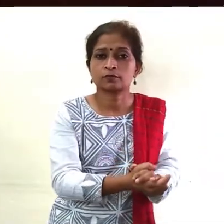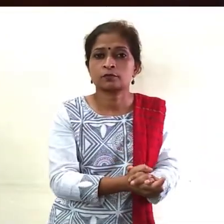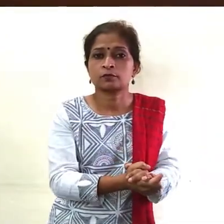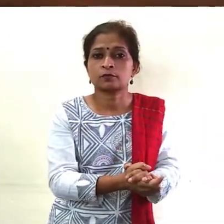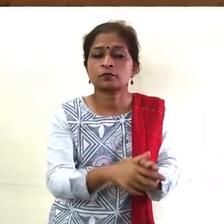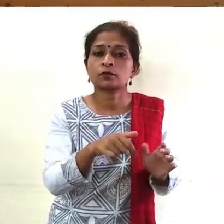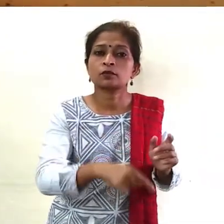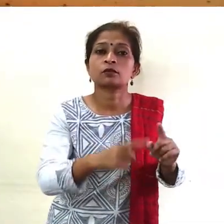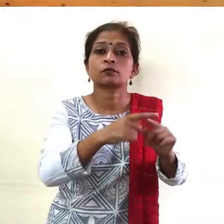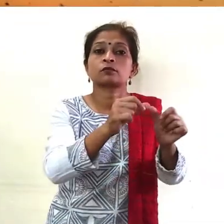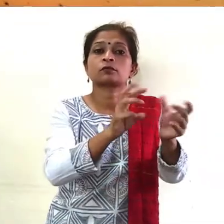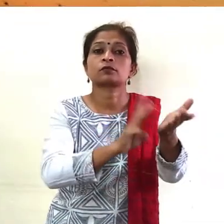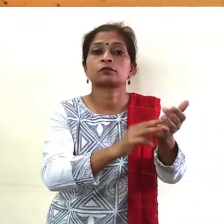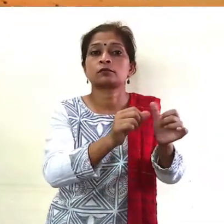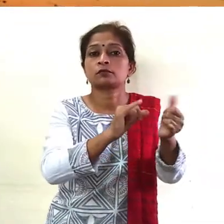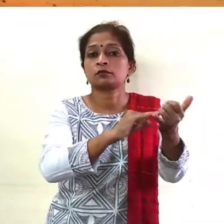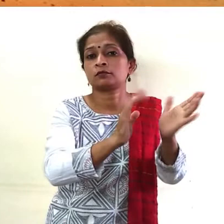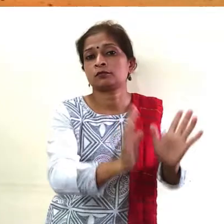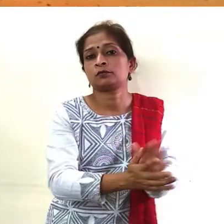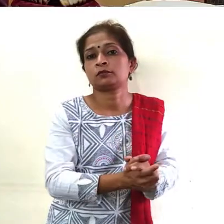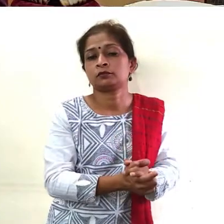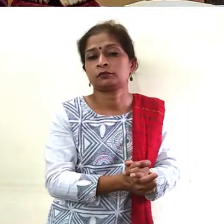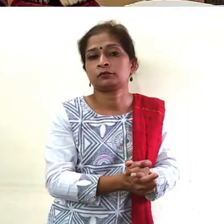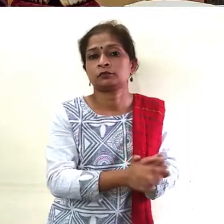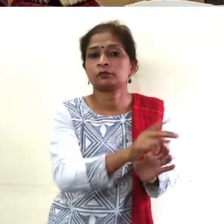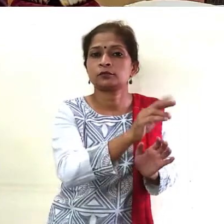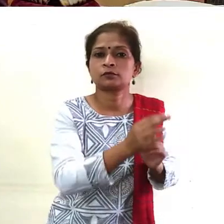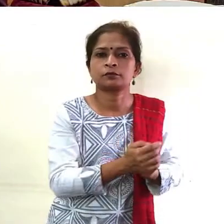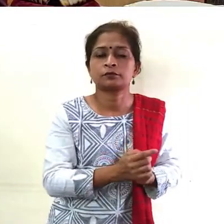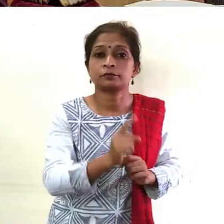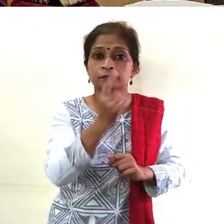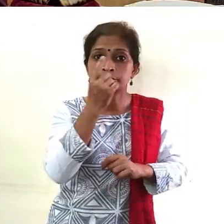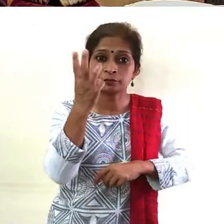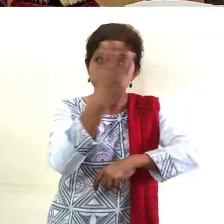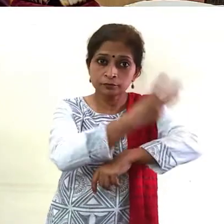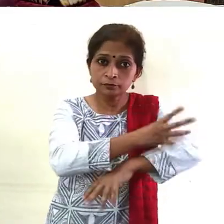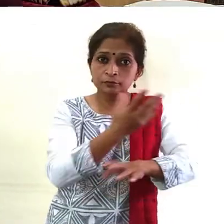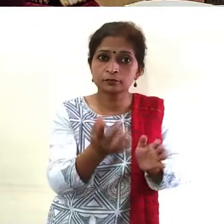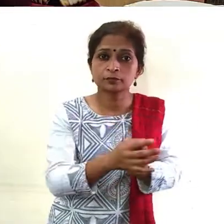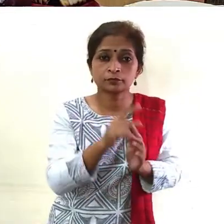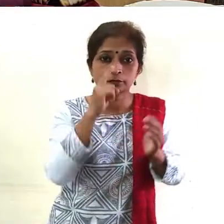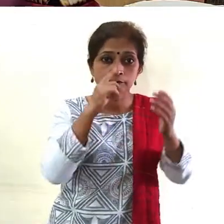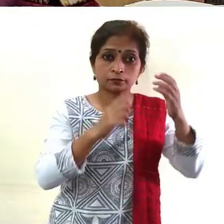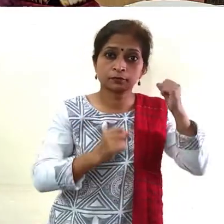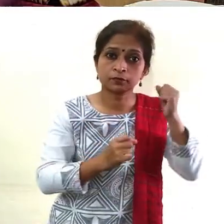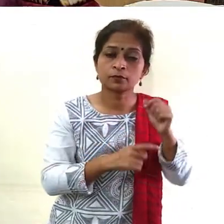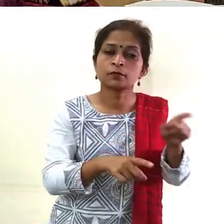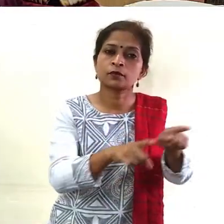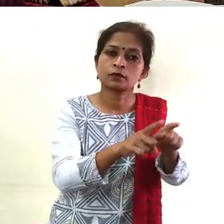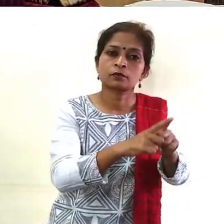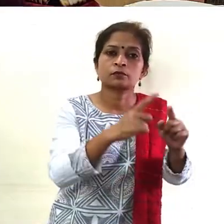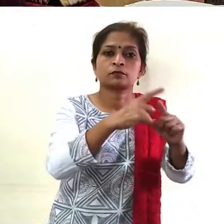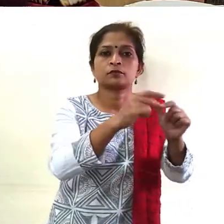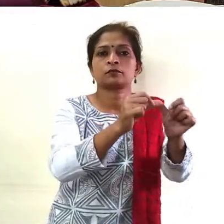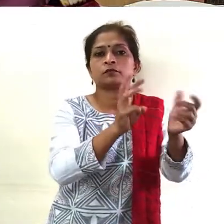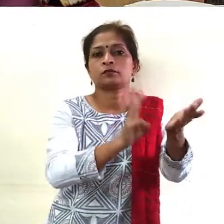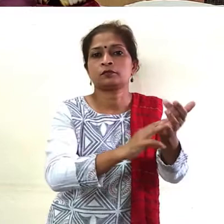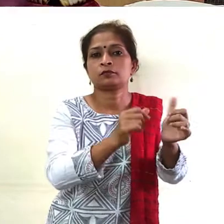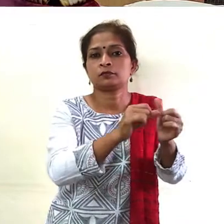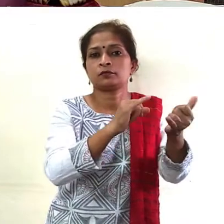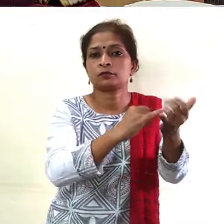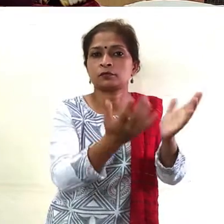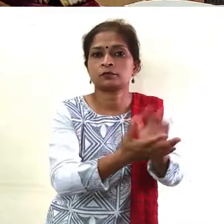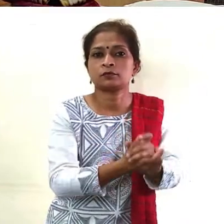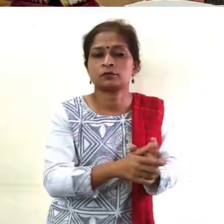इसे हम तमस गुण कहते हैं। तो पहले 3 दिन की जो देवी होती है वो तमस गुण का साधना होता है। पृथ्वी